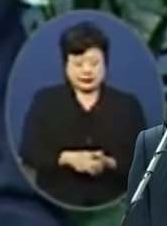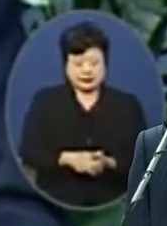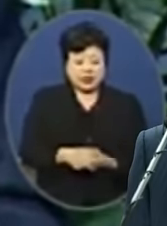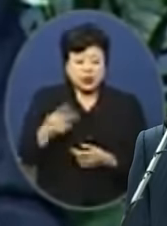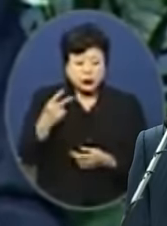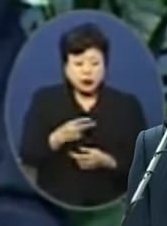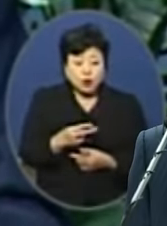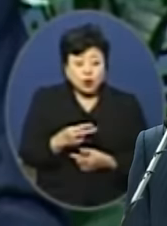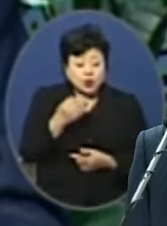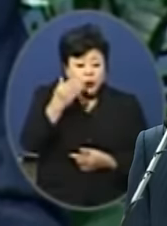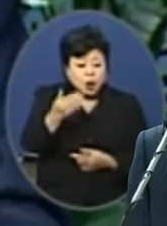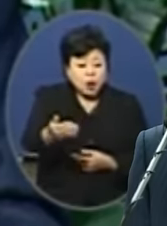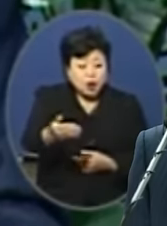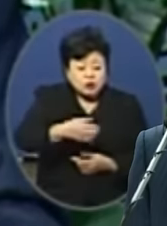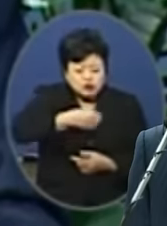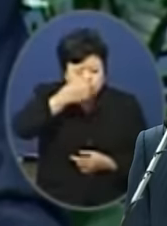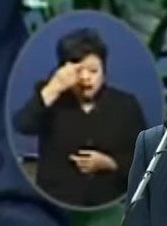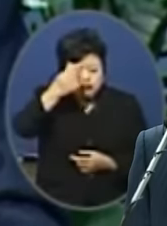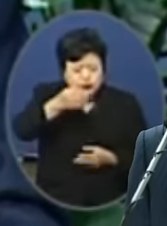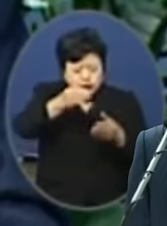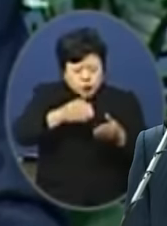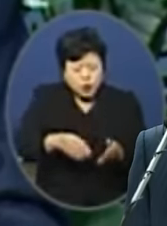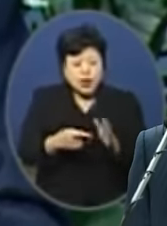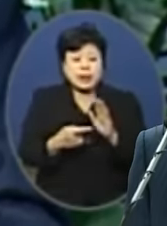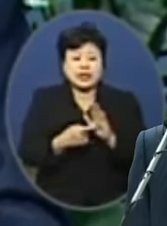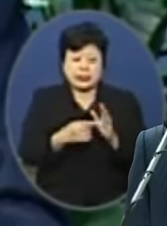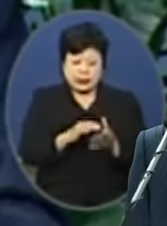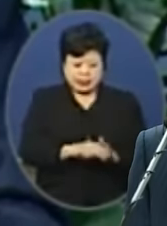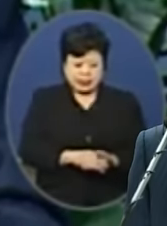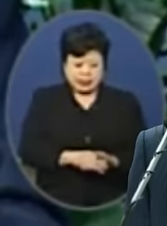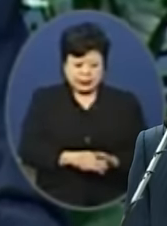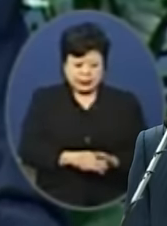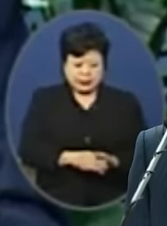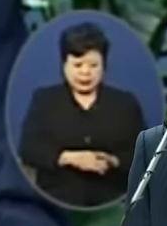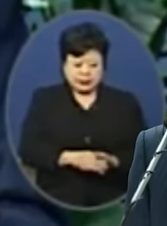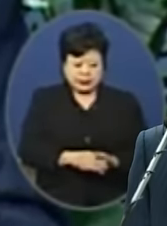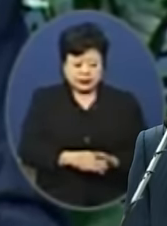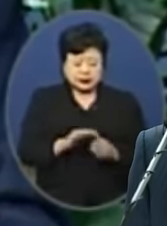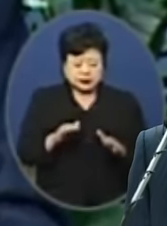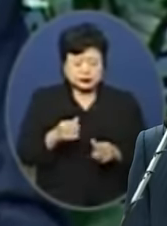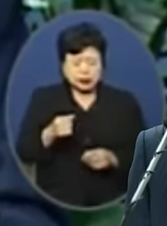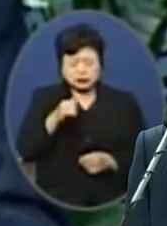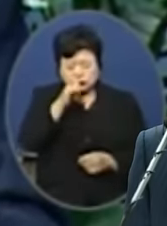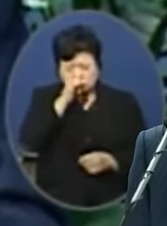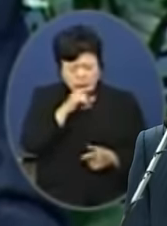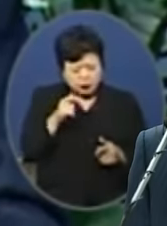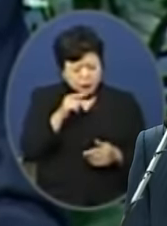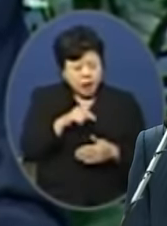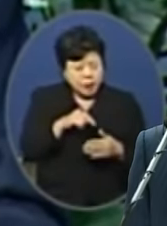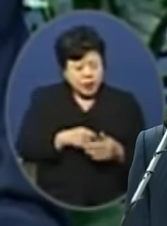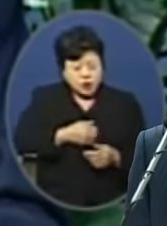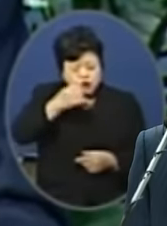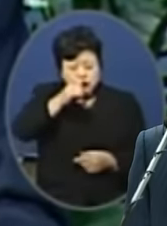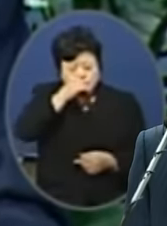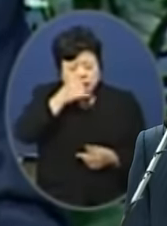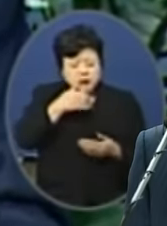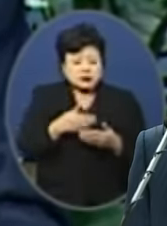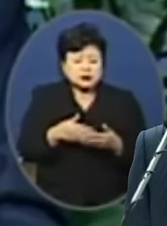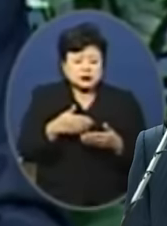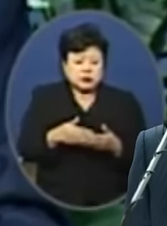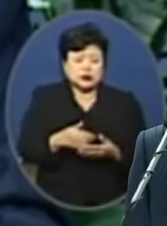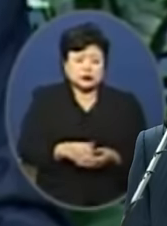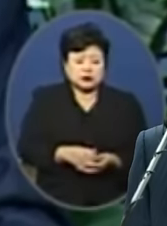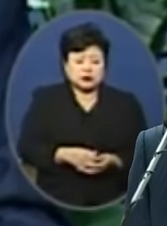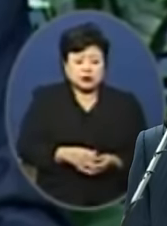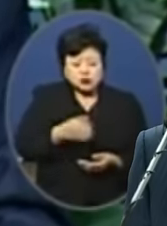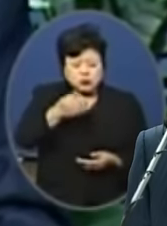그리고 여러분의 꿈을 통해서 역사하는 것입니다. 여러분이 현재 갖고 있지 않아도 마음속에 꿈을 그리고 그